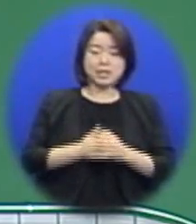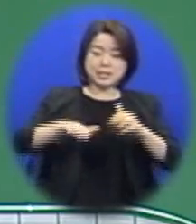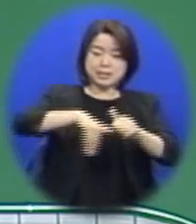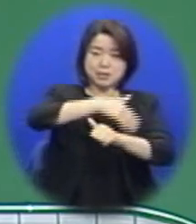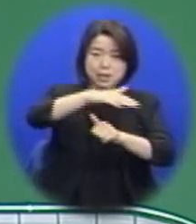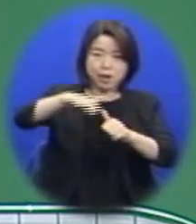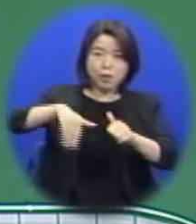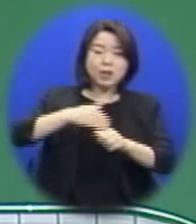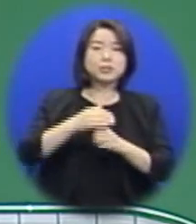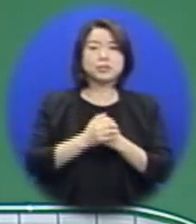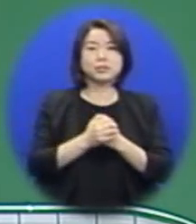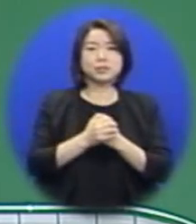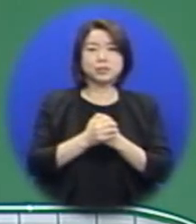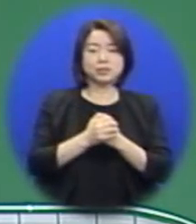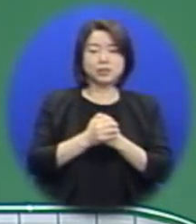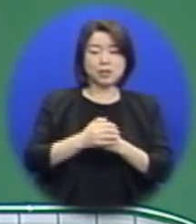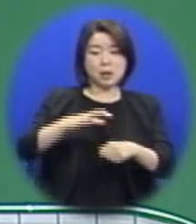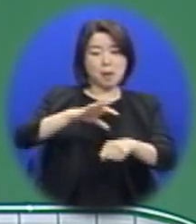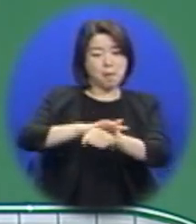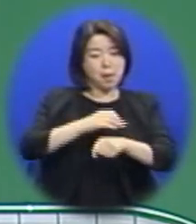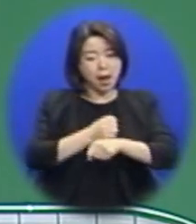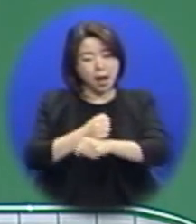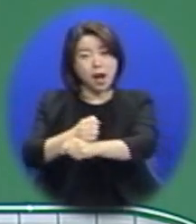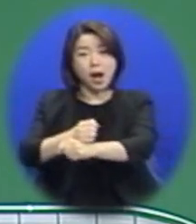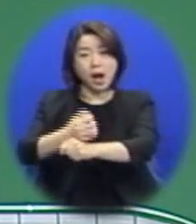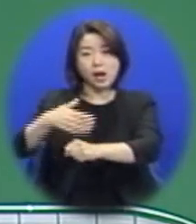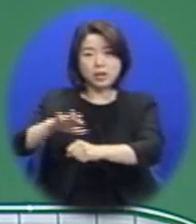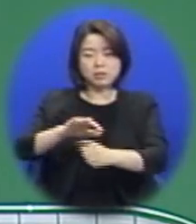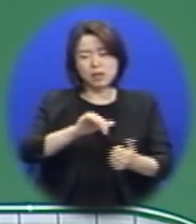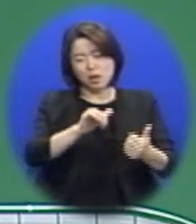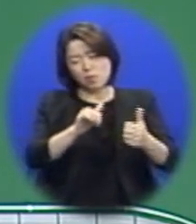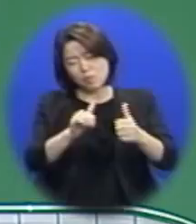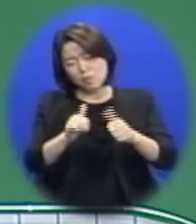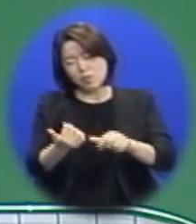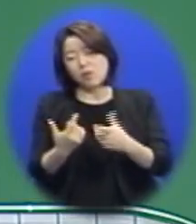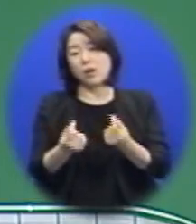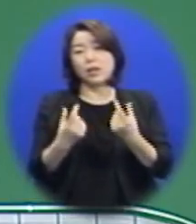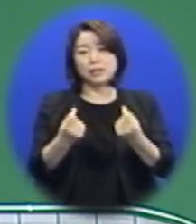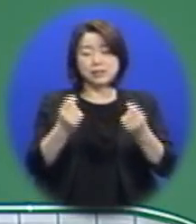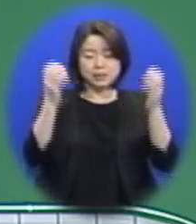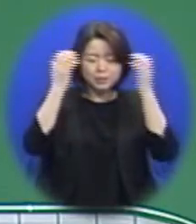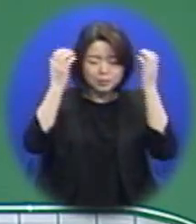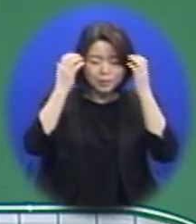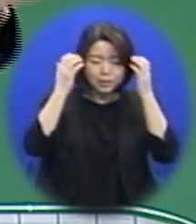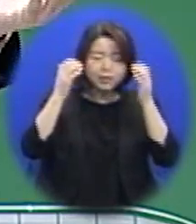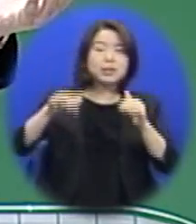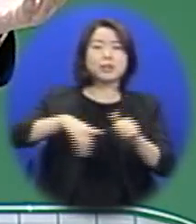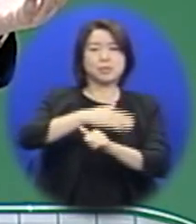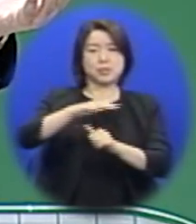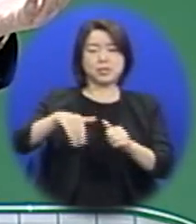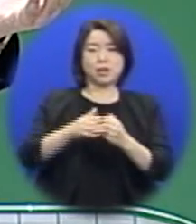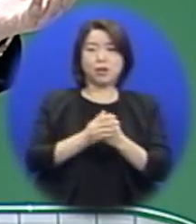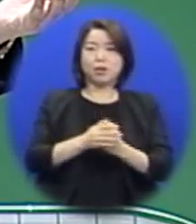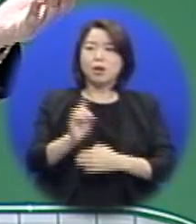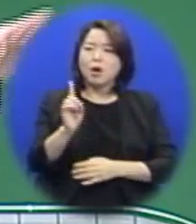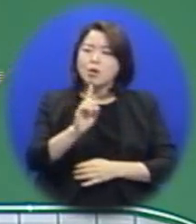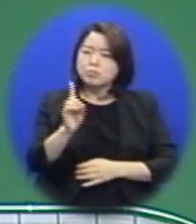상황은 포로로 잡혀가서 죽을 고생을 하고 있는 형편인데 무슨 찬양이